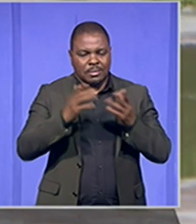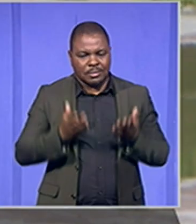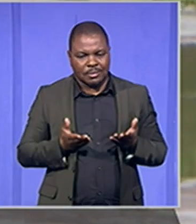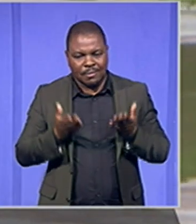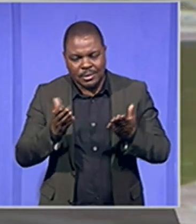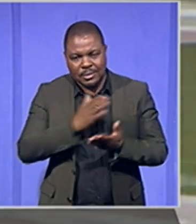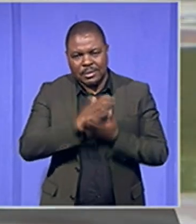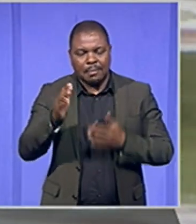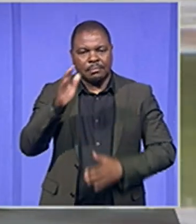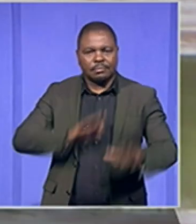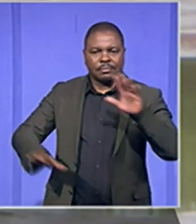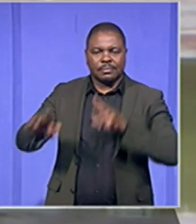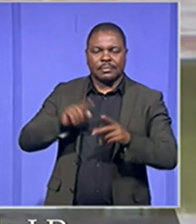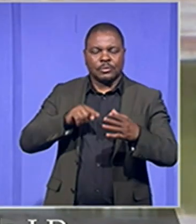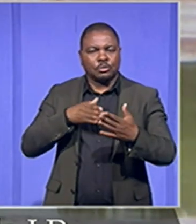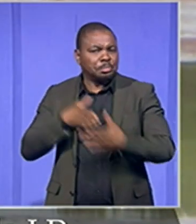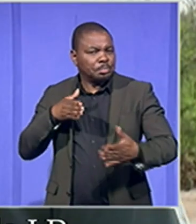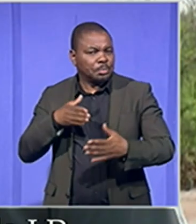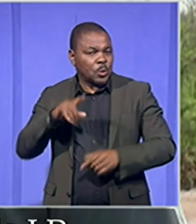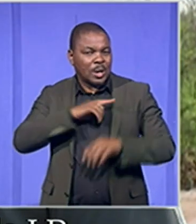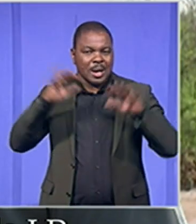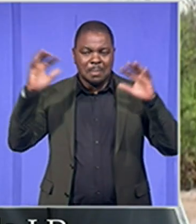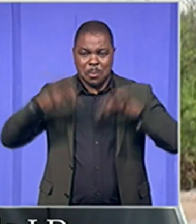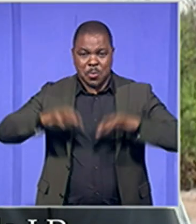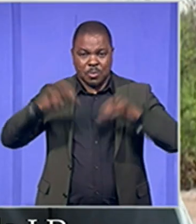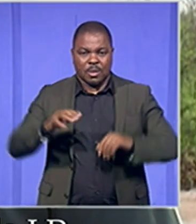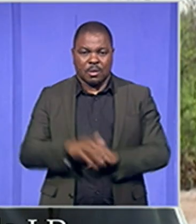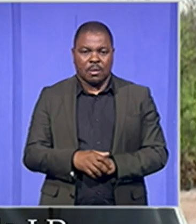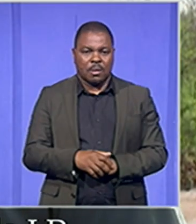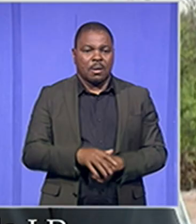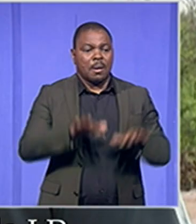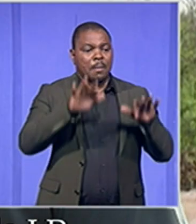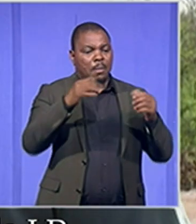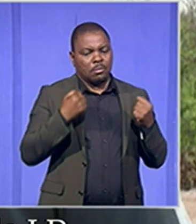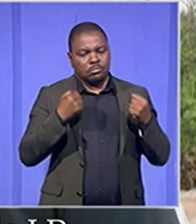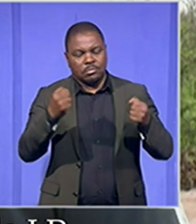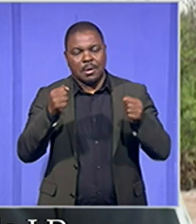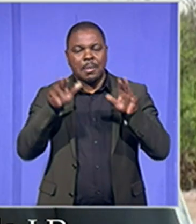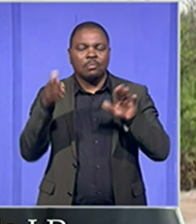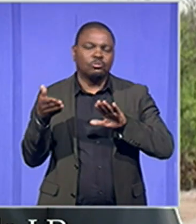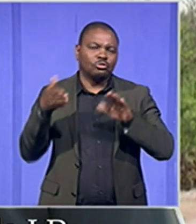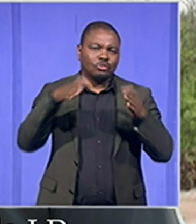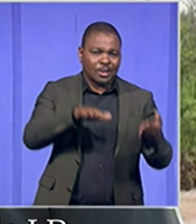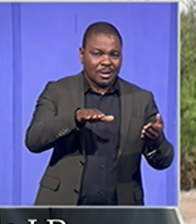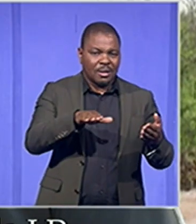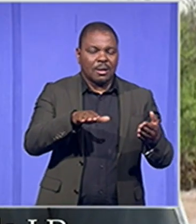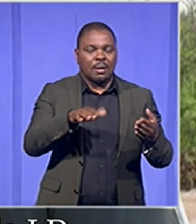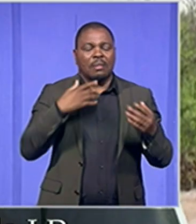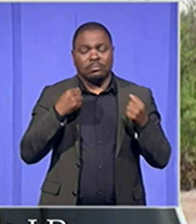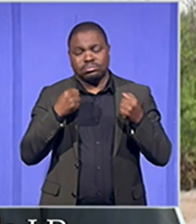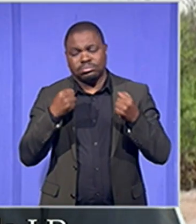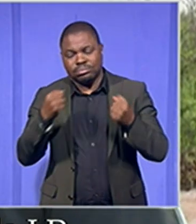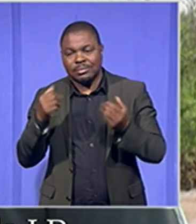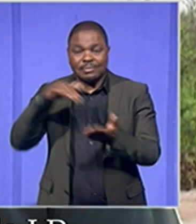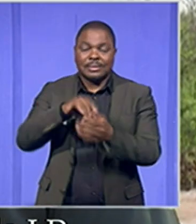tshwanela ke go emisiwa ka ntlha ya dipula. Dikoloi tse di tlisang bahu di tlile di tlisha bahu ka bo 10 ya boshiu because di be di